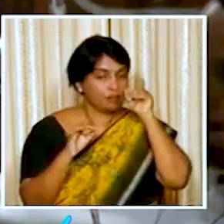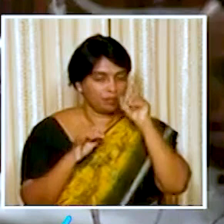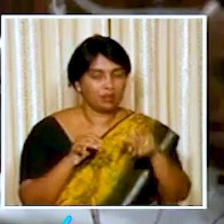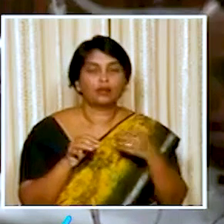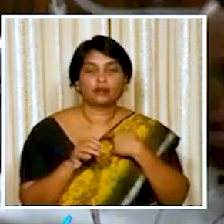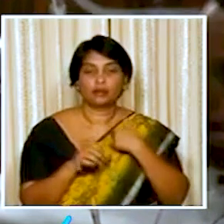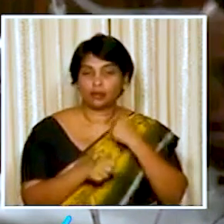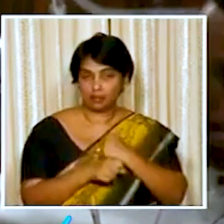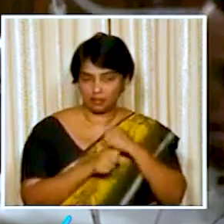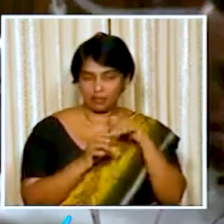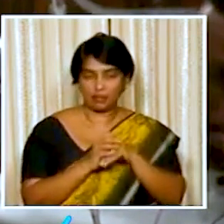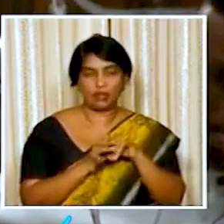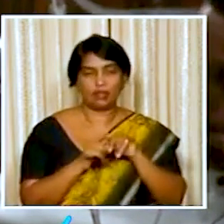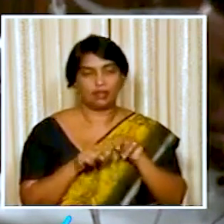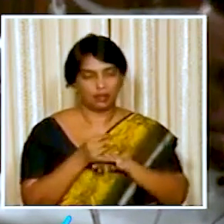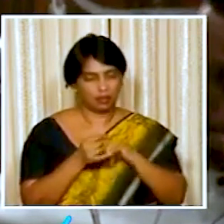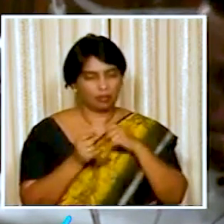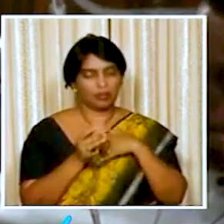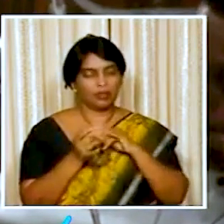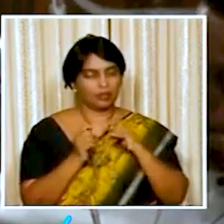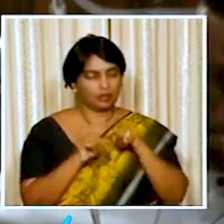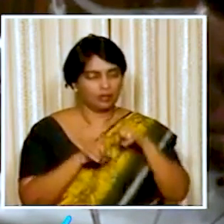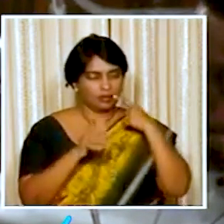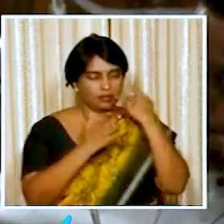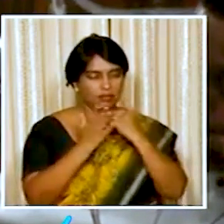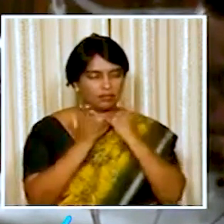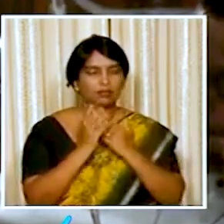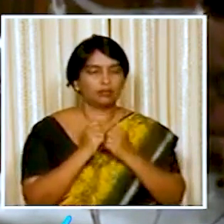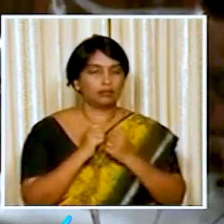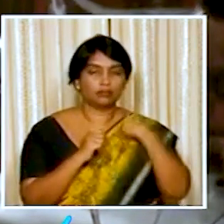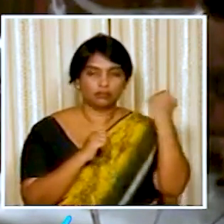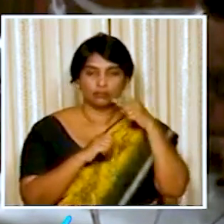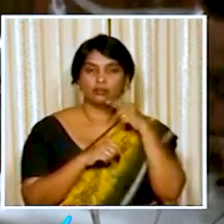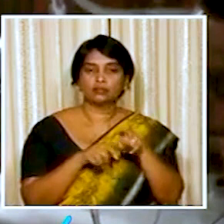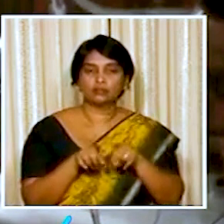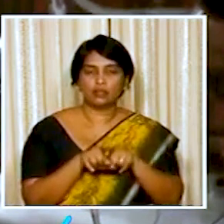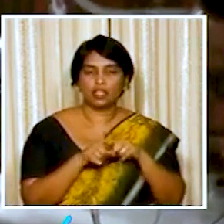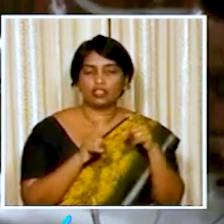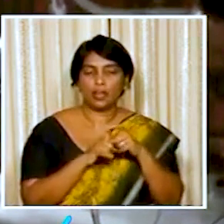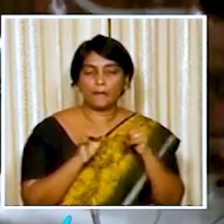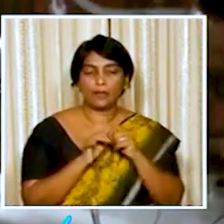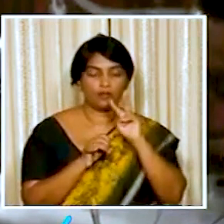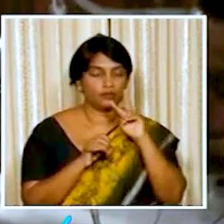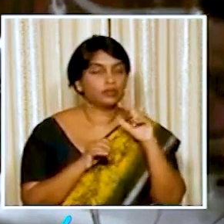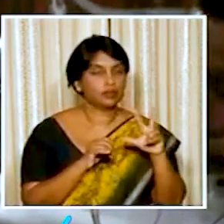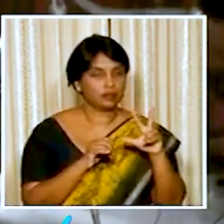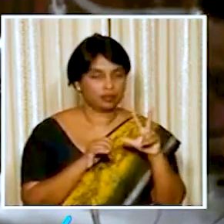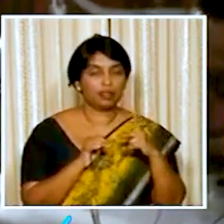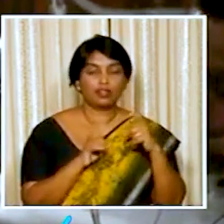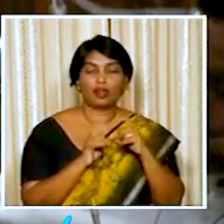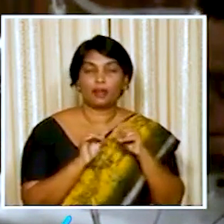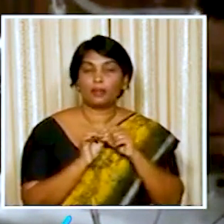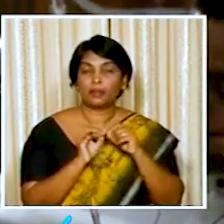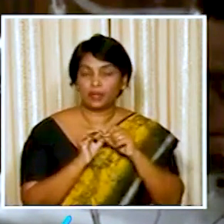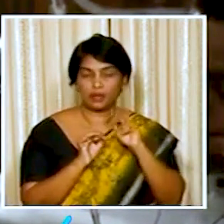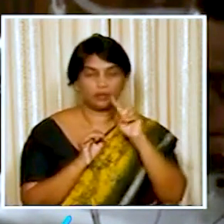අපේ මහා භාණ්ඩාගාරයේ ලේකම්තුමයි මහා බැංකුව අධිපතිතුමයි දෙන්න කරපු ඉන්වෙස්ටර් ප්‍රසන්ටේෂන් එක. ඒක කියනවා ඩොලර් බිලියන 28ක් ගෙවන්න ඕනේ කියලා. ඩොලර් බිලියන 28ක්